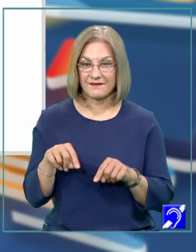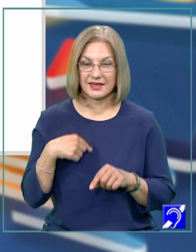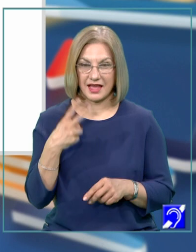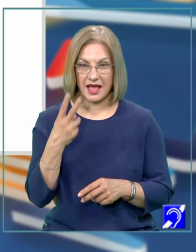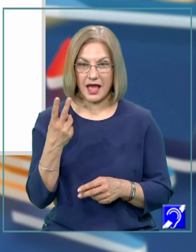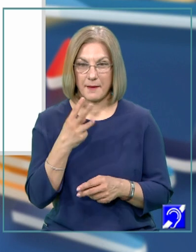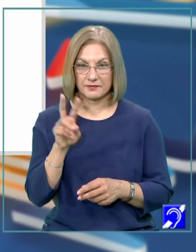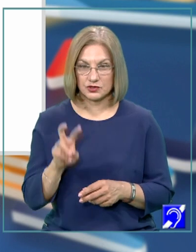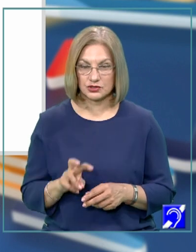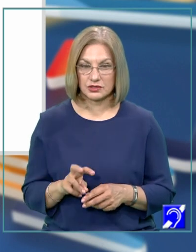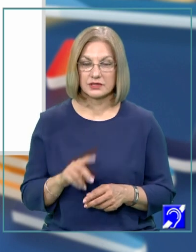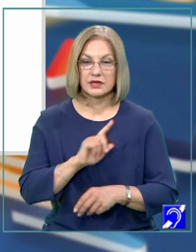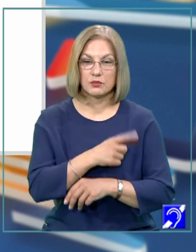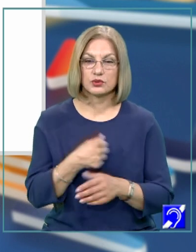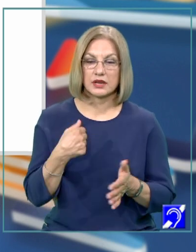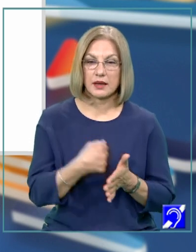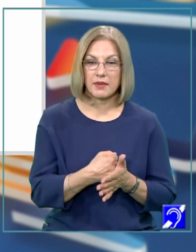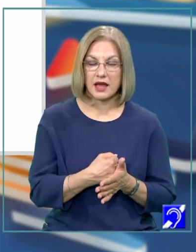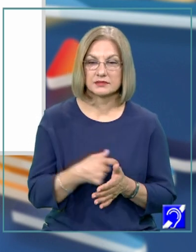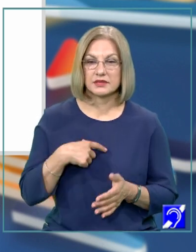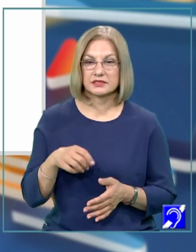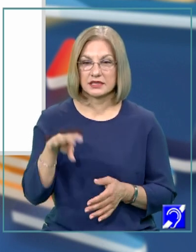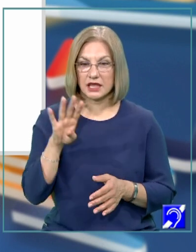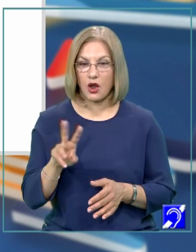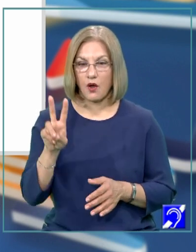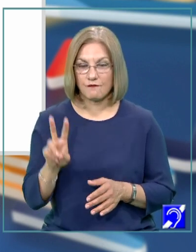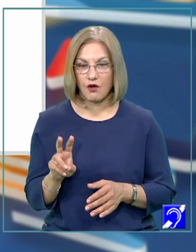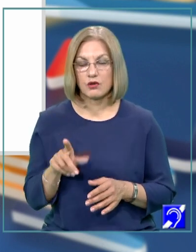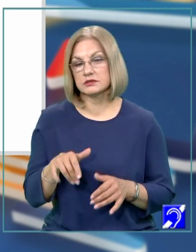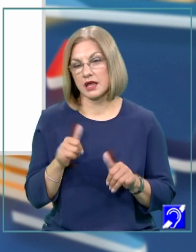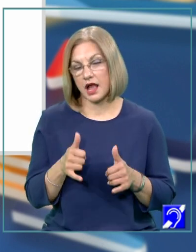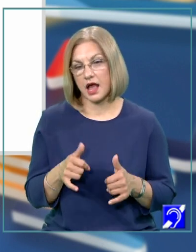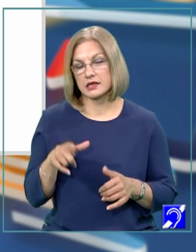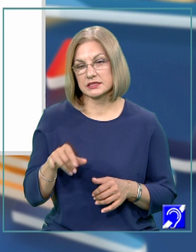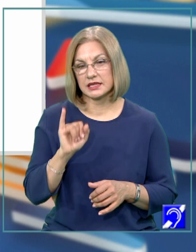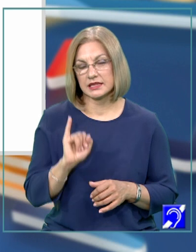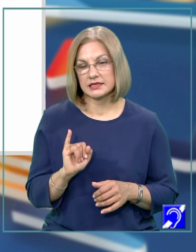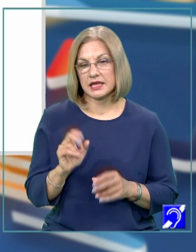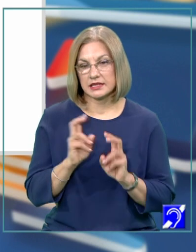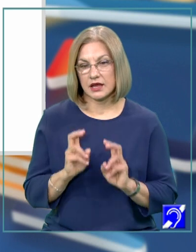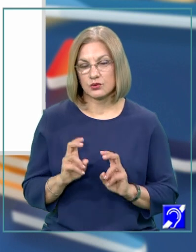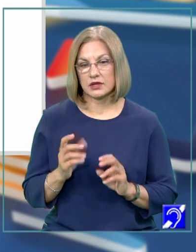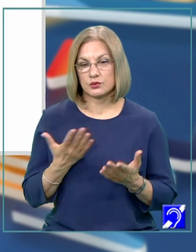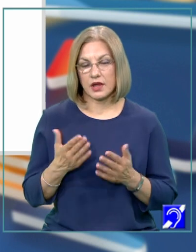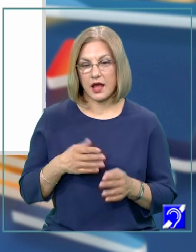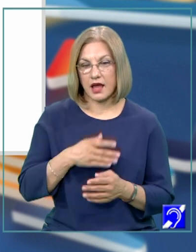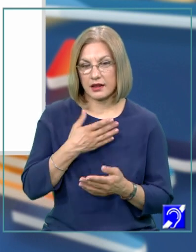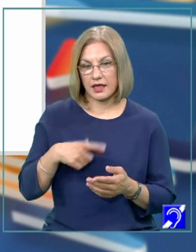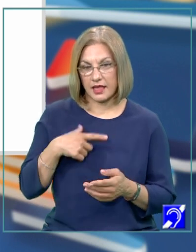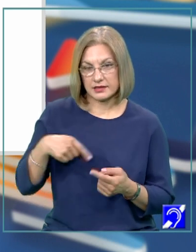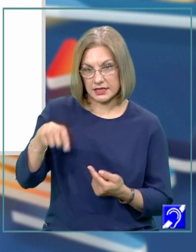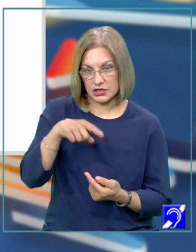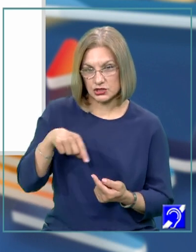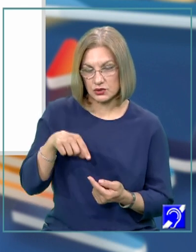puterea maximă dezvoltată în circuit este de 9 volți caz în care intensitatea curentului ce străbate circuitul